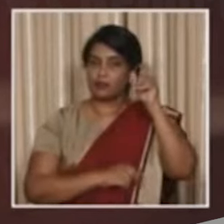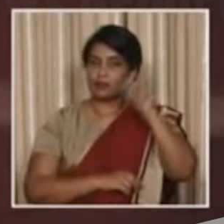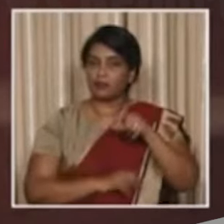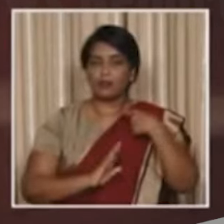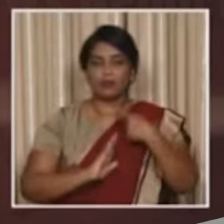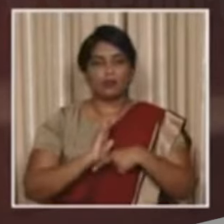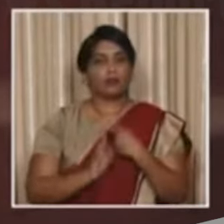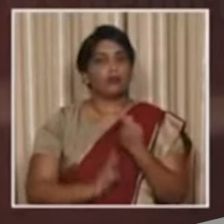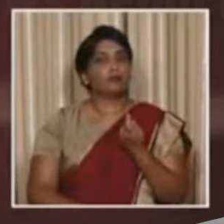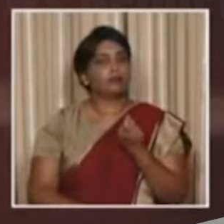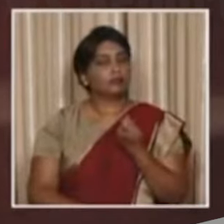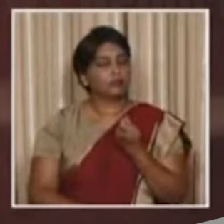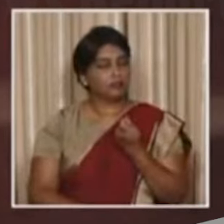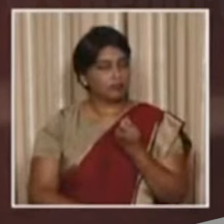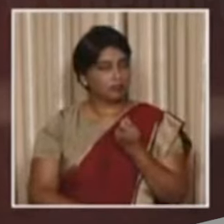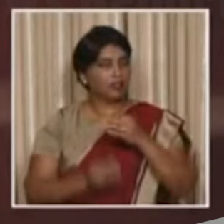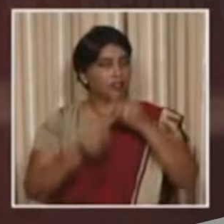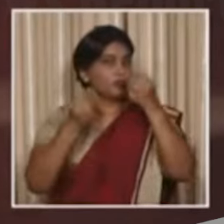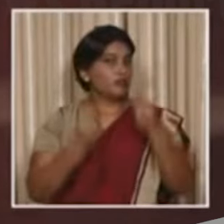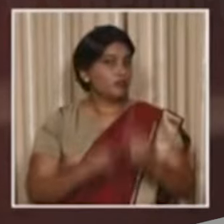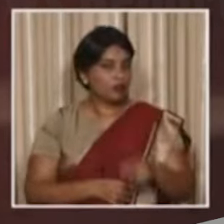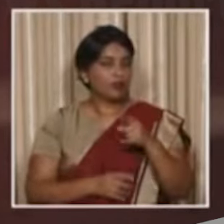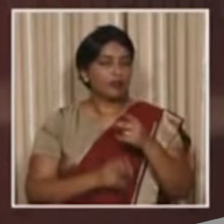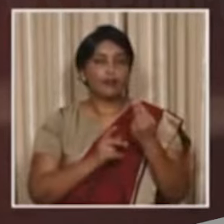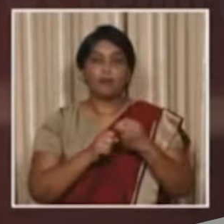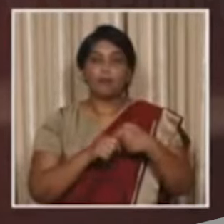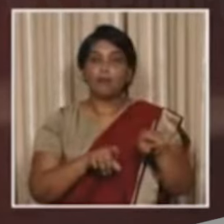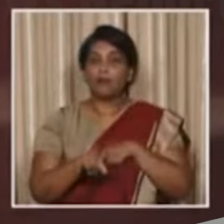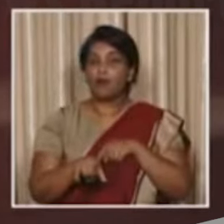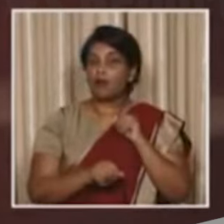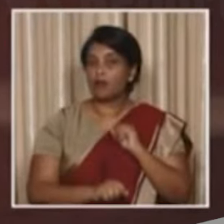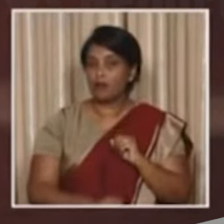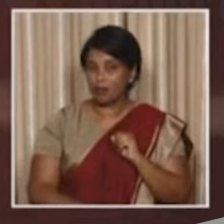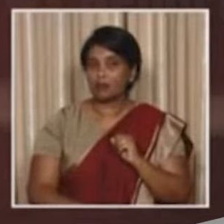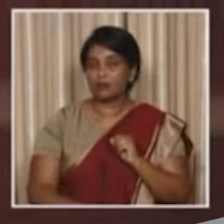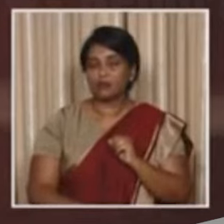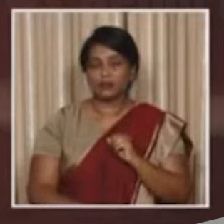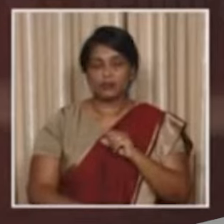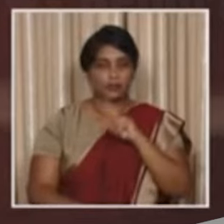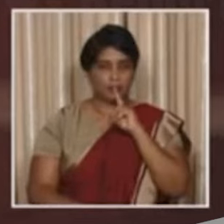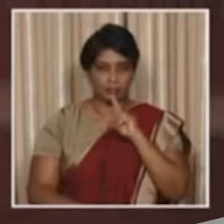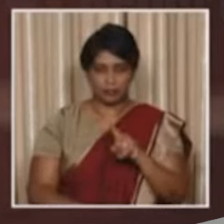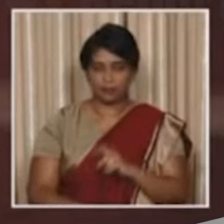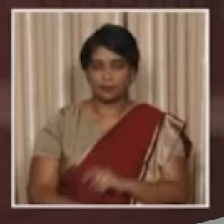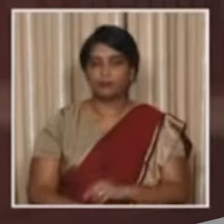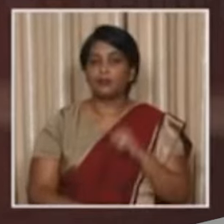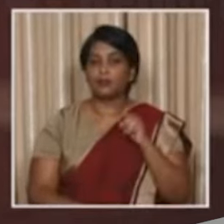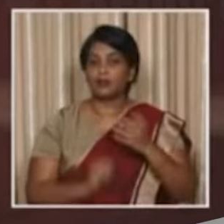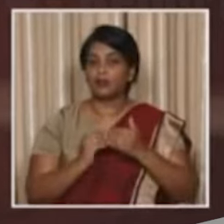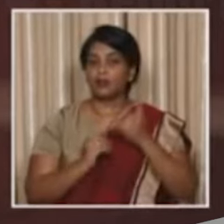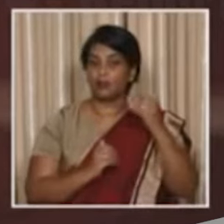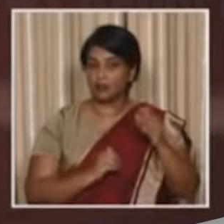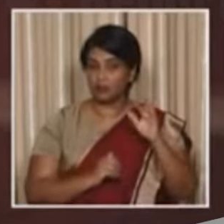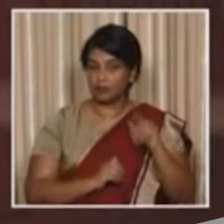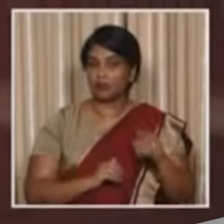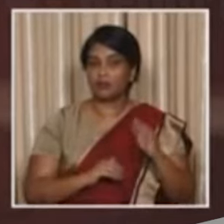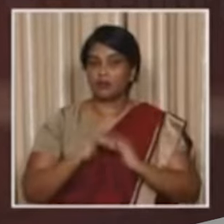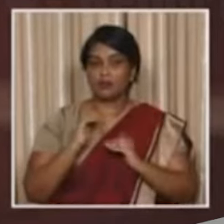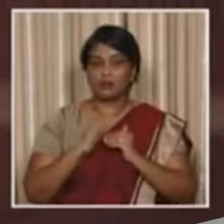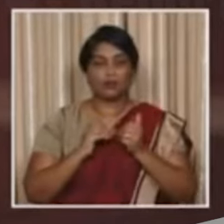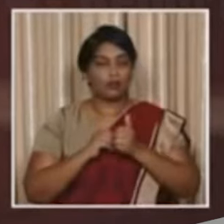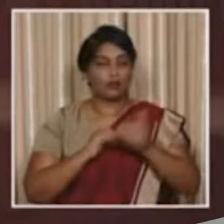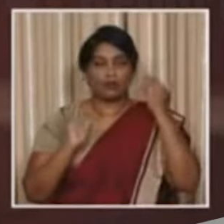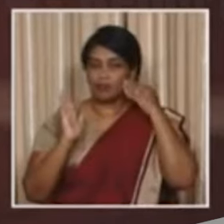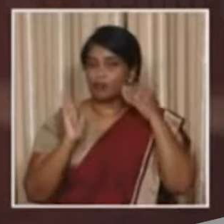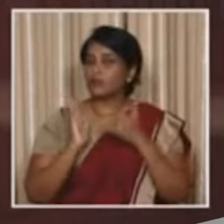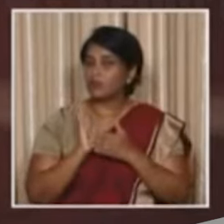රටේ ආර්ථිකයේ බංකොලොත් භාවයට වගකීම දැරිය යුතු බවට තීරණය කොට ඇත. ඉන් ඔබට ගත යුතු ක්‍රියාමාර්ගයේ